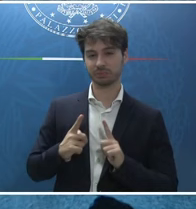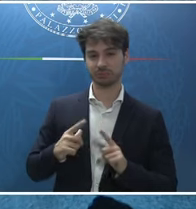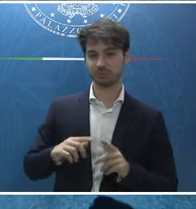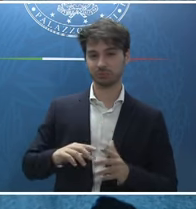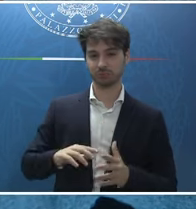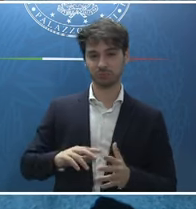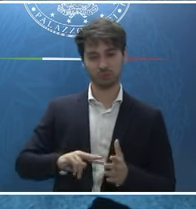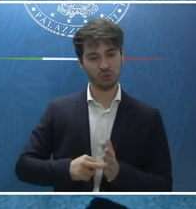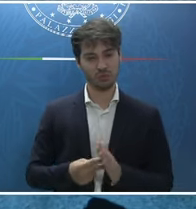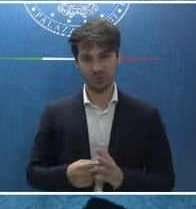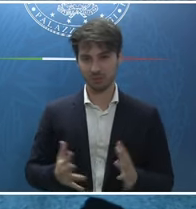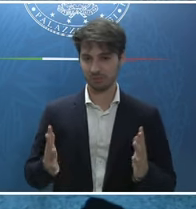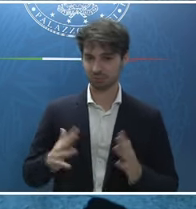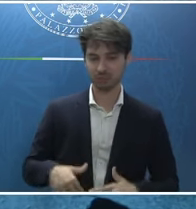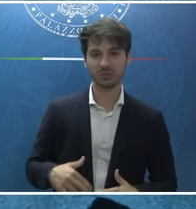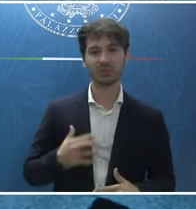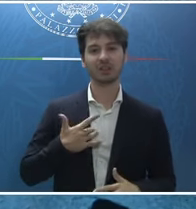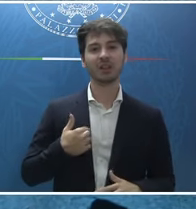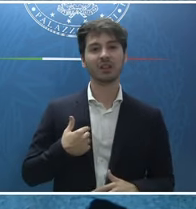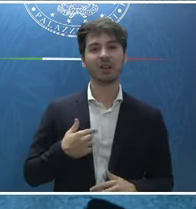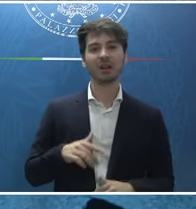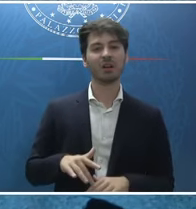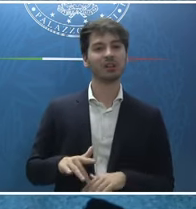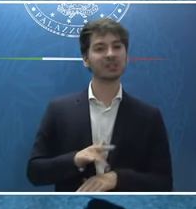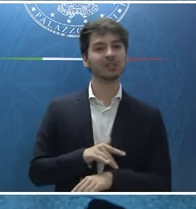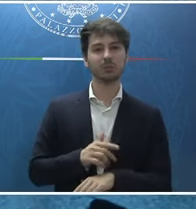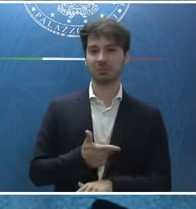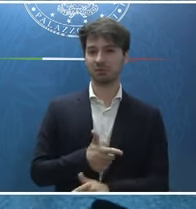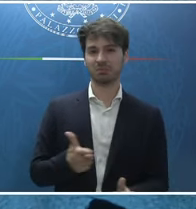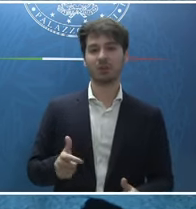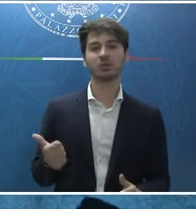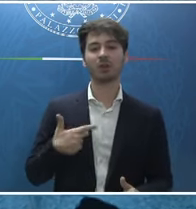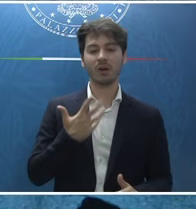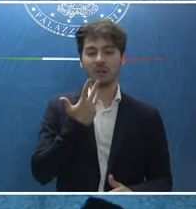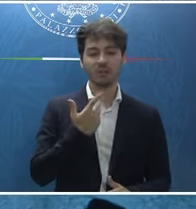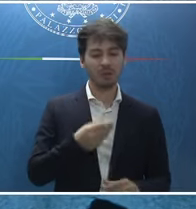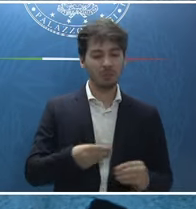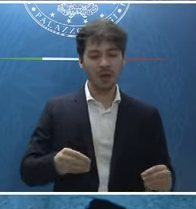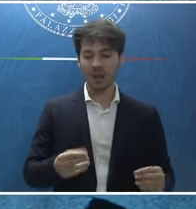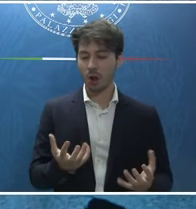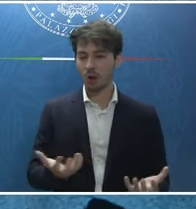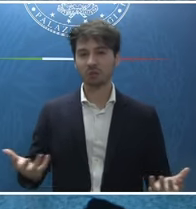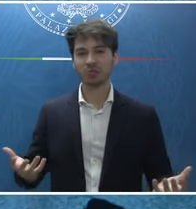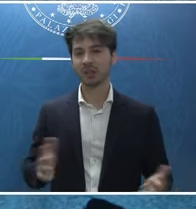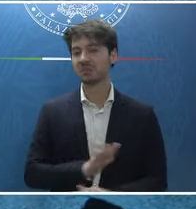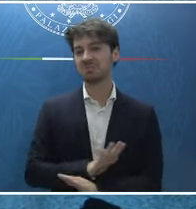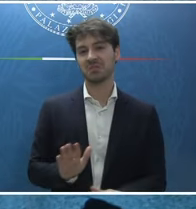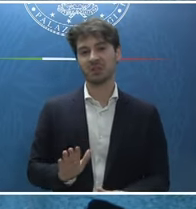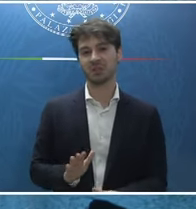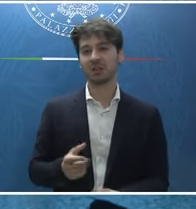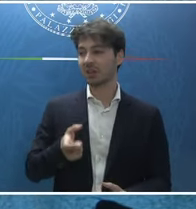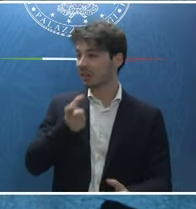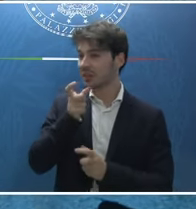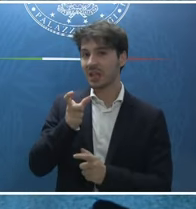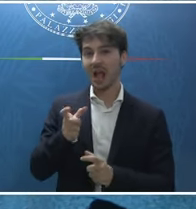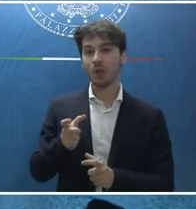ha fatto diventare una persona insensibile ed attaccata solo alle cose materiali. Ho perso il dialogo e l'intimità